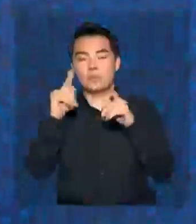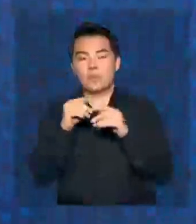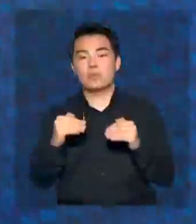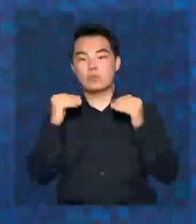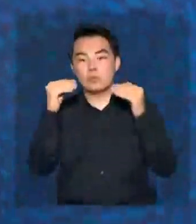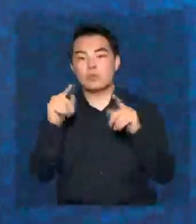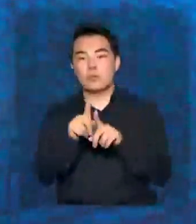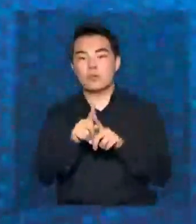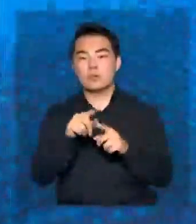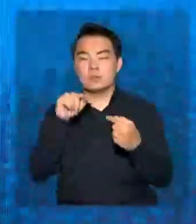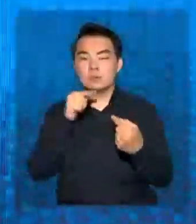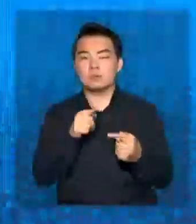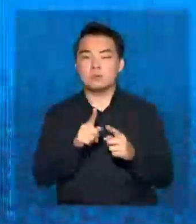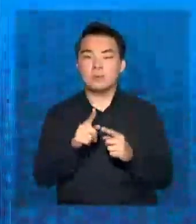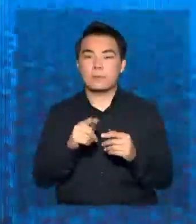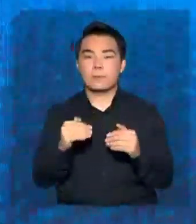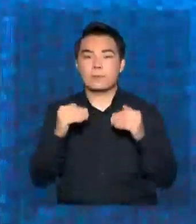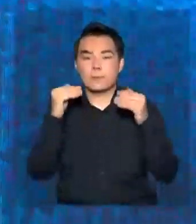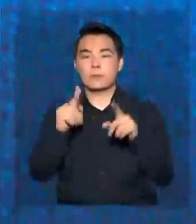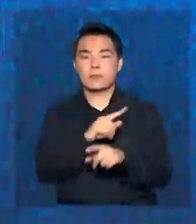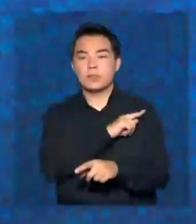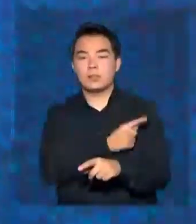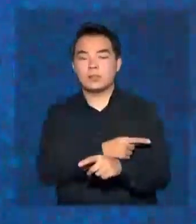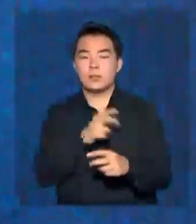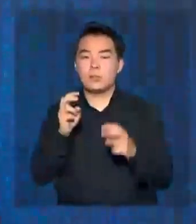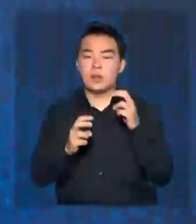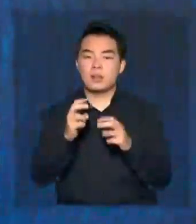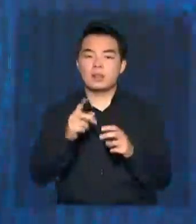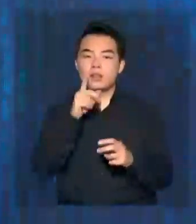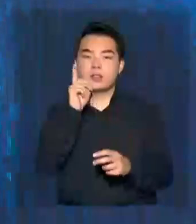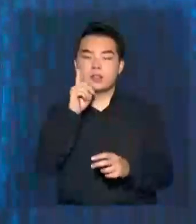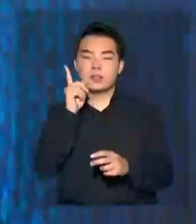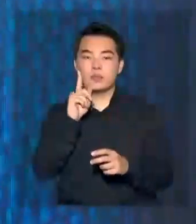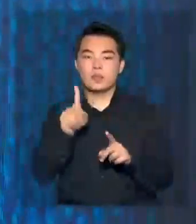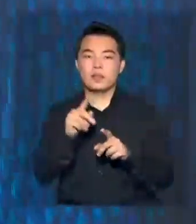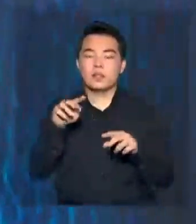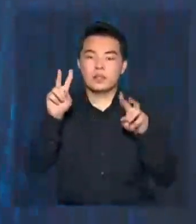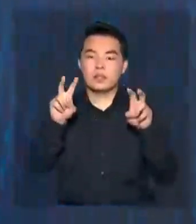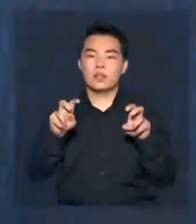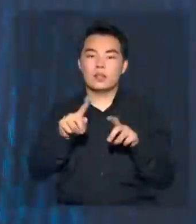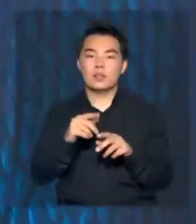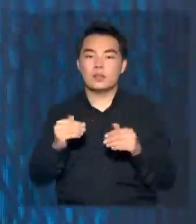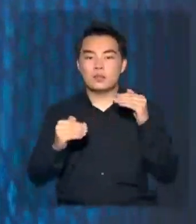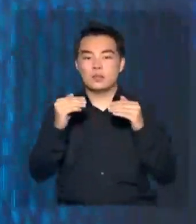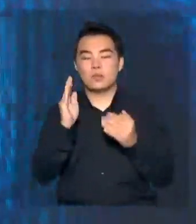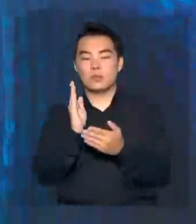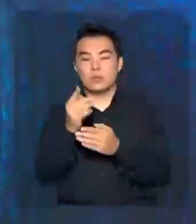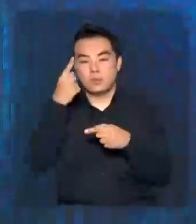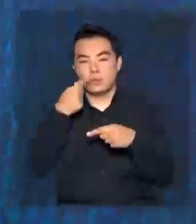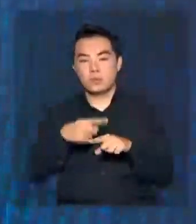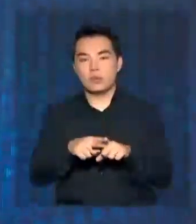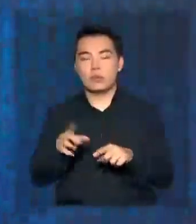индустриальных экономик на климат и максимально адаптировать производство к зеленому тренду развития. Параллельно с этим